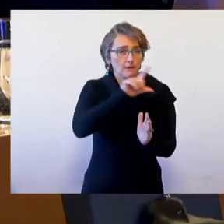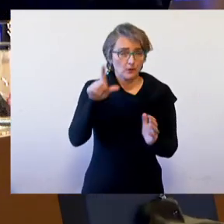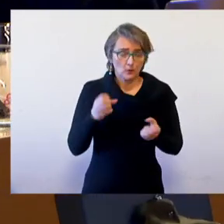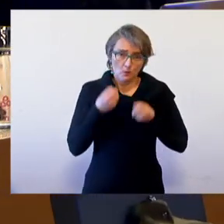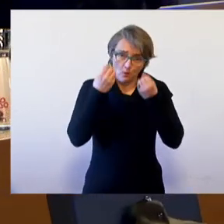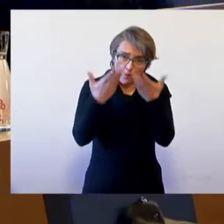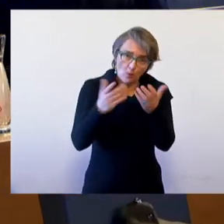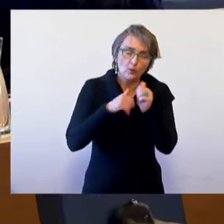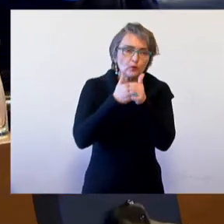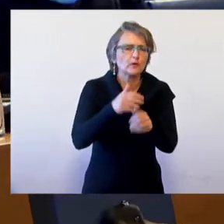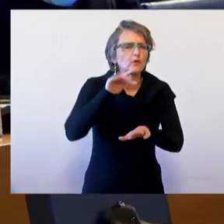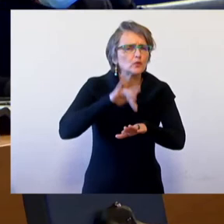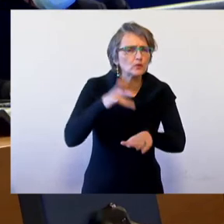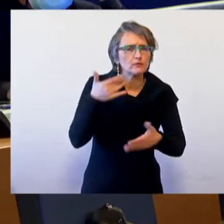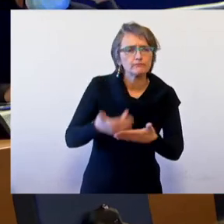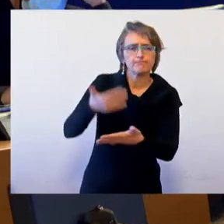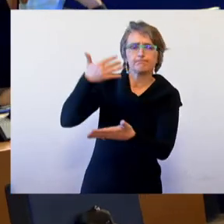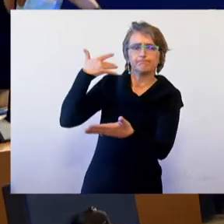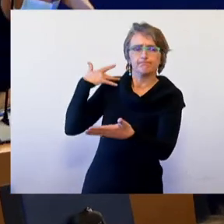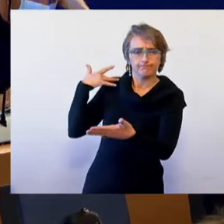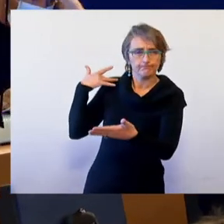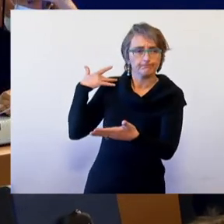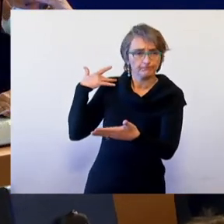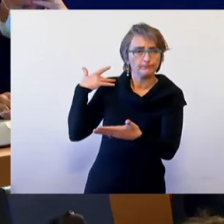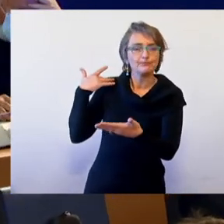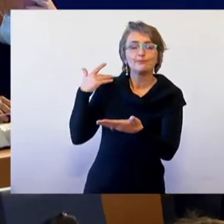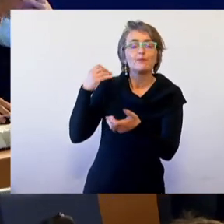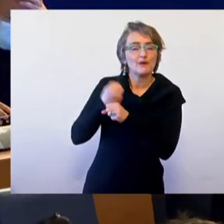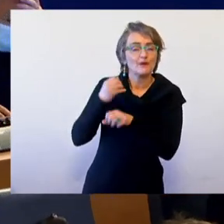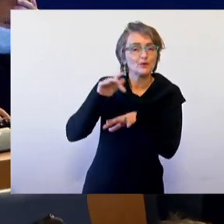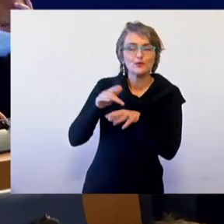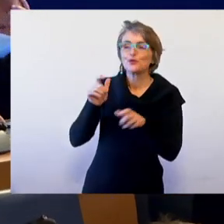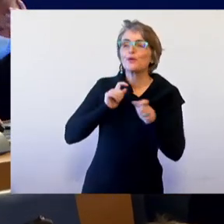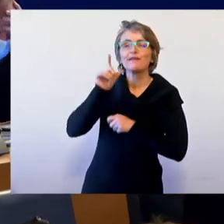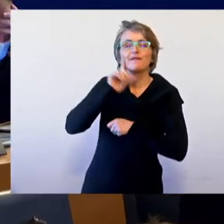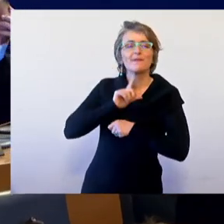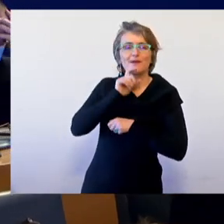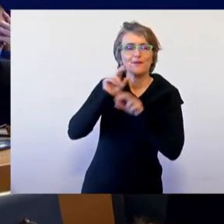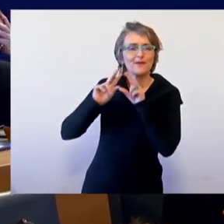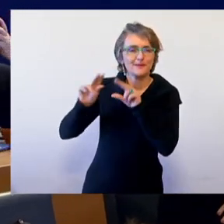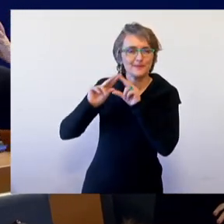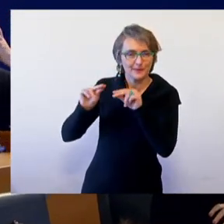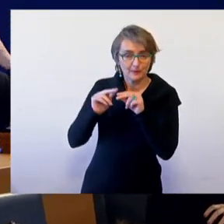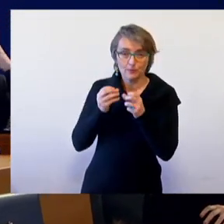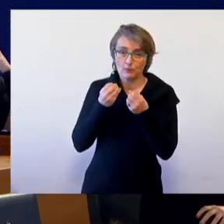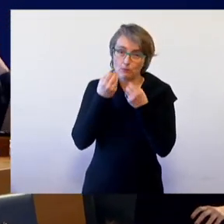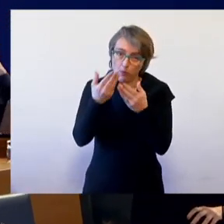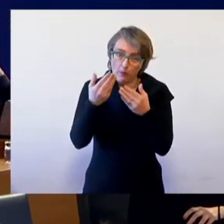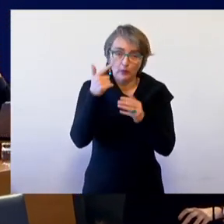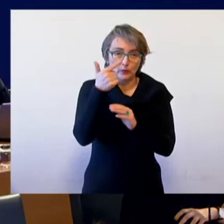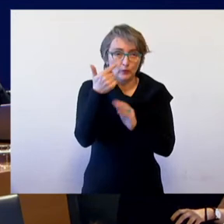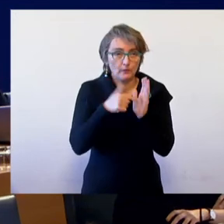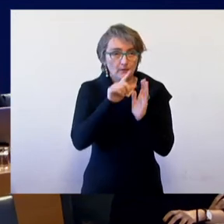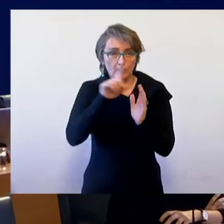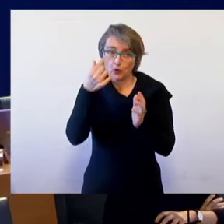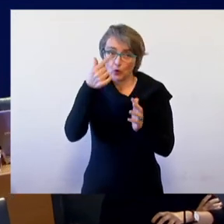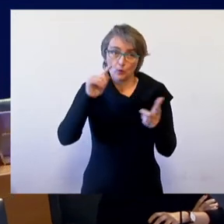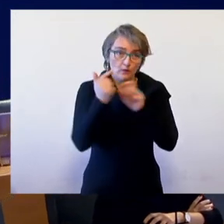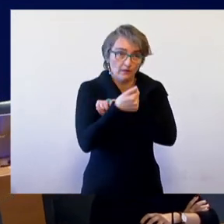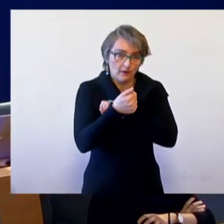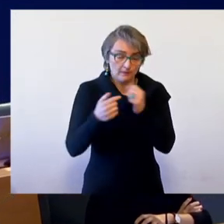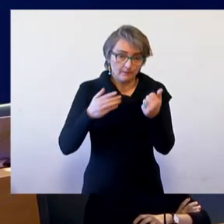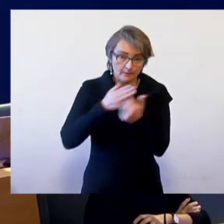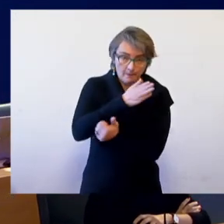2022, suite au travail qui a été expliqué par Madame Dombrecoste, deux modifications pour la rentrée 2022. Une